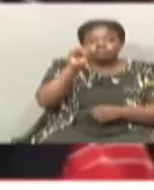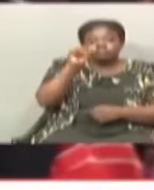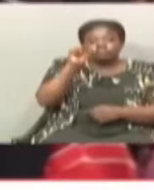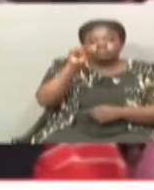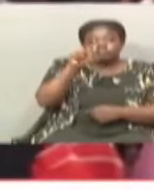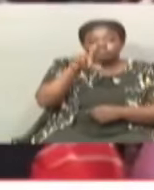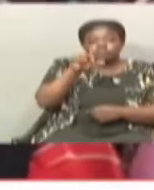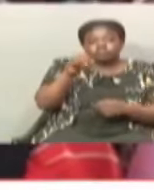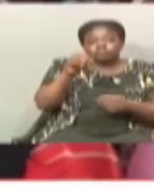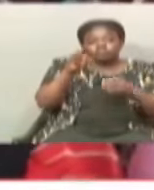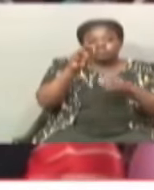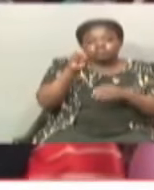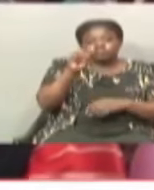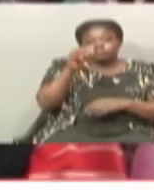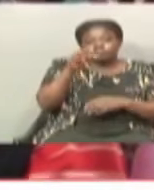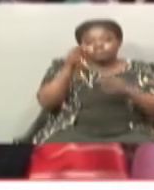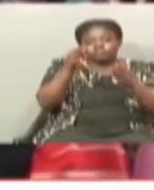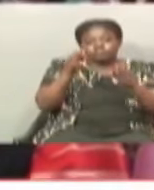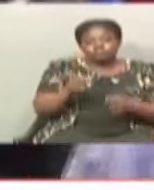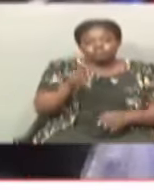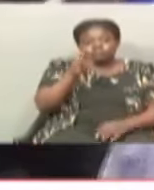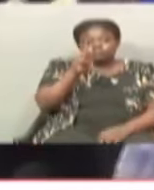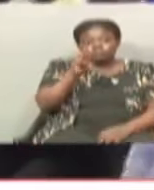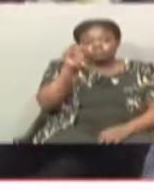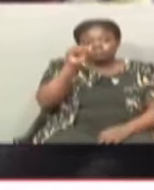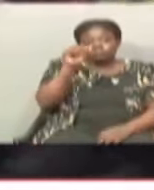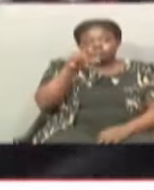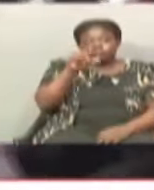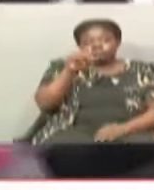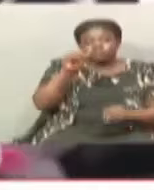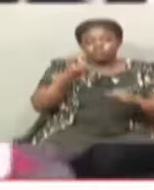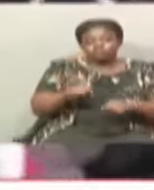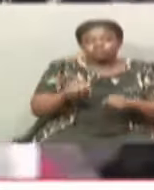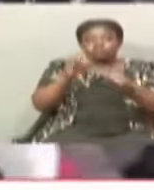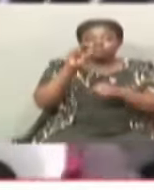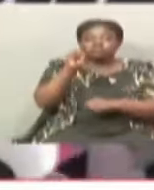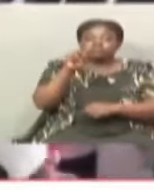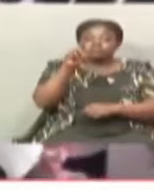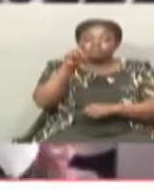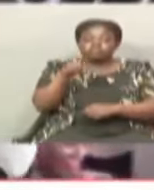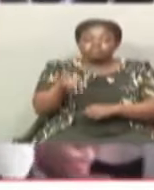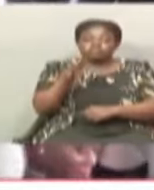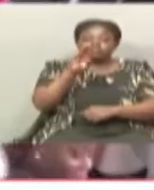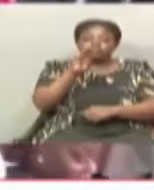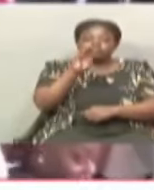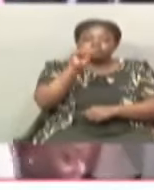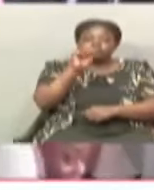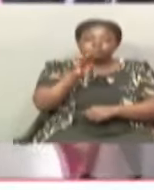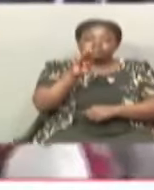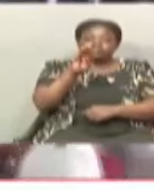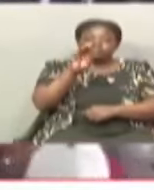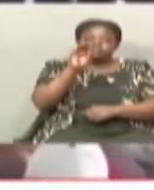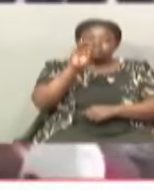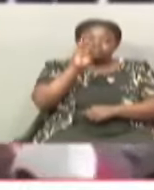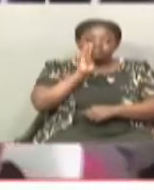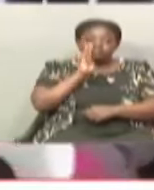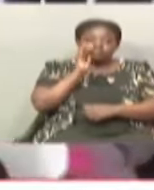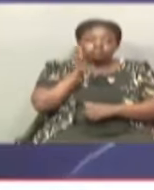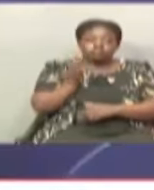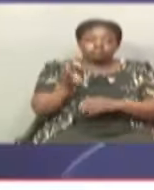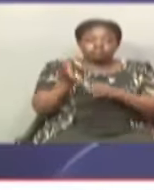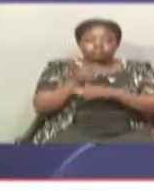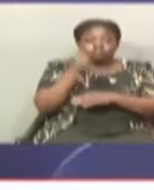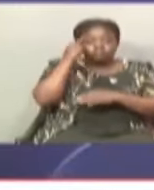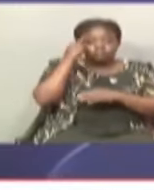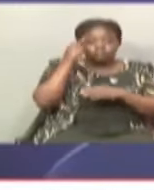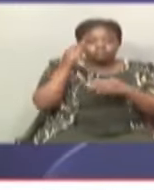minisita microfinance ajaluna kasolo bwetabiddwako nakulya ekibiina ky'NUP Robert Kyagulanyi Ssentamu minisita by'emizannyo n'okwemuza